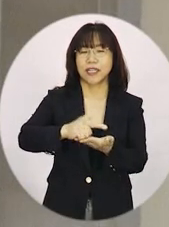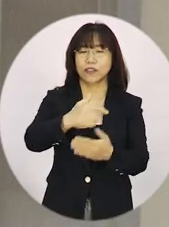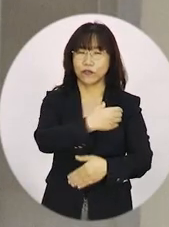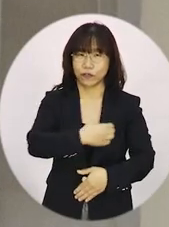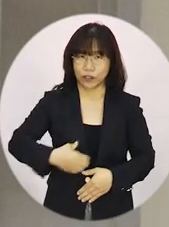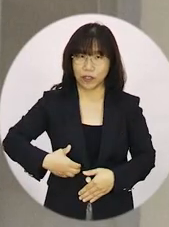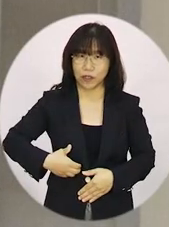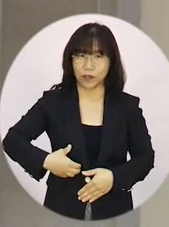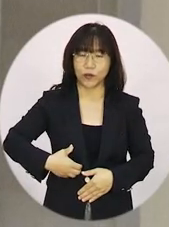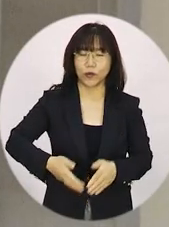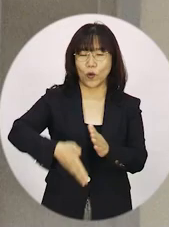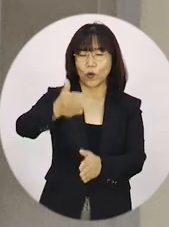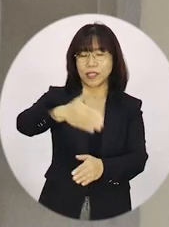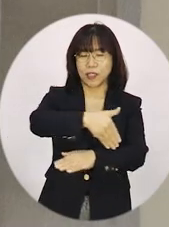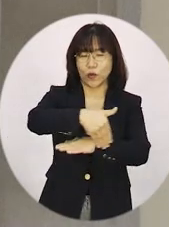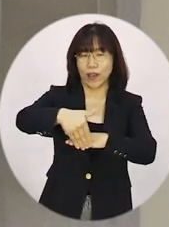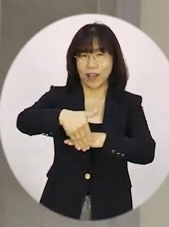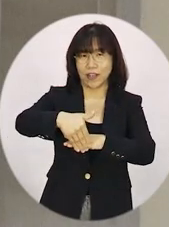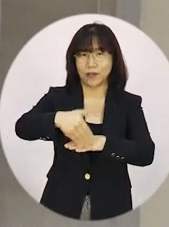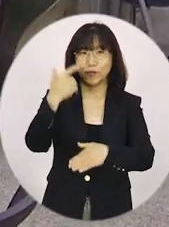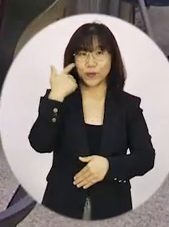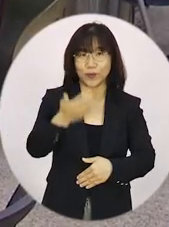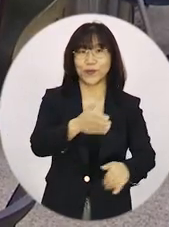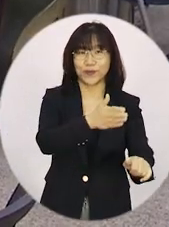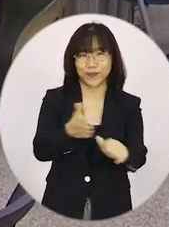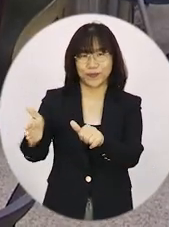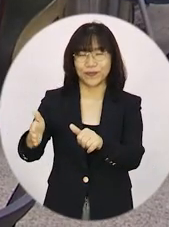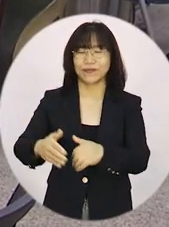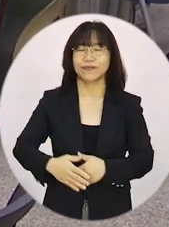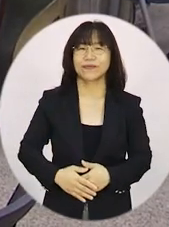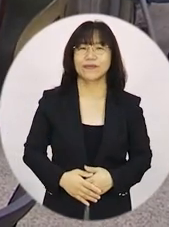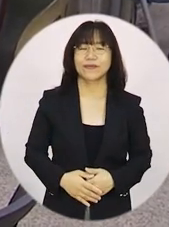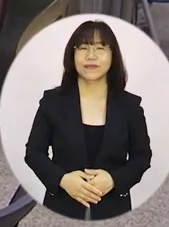사항은 강서구청 도시계획과로 문의하면 됩니다